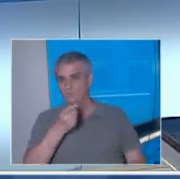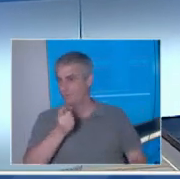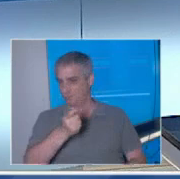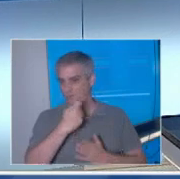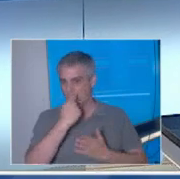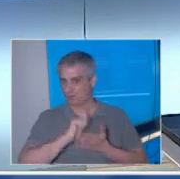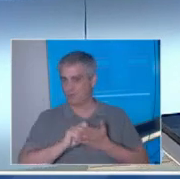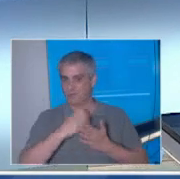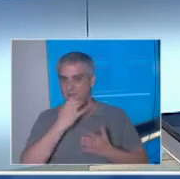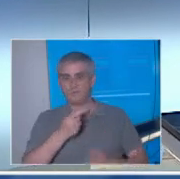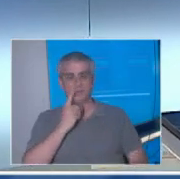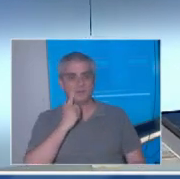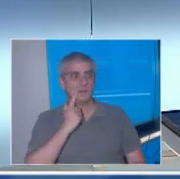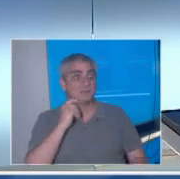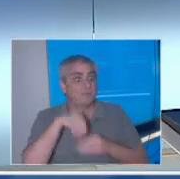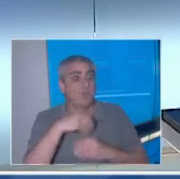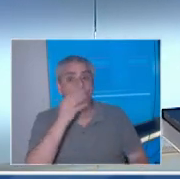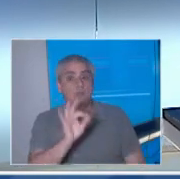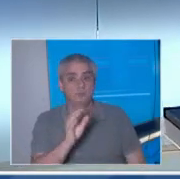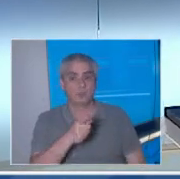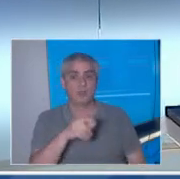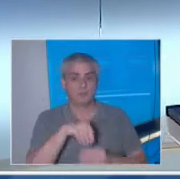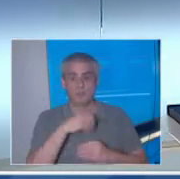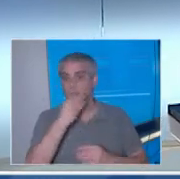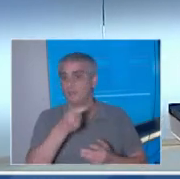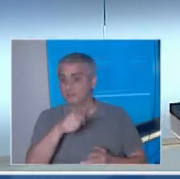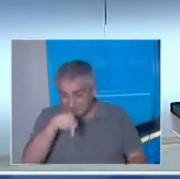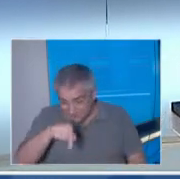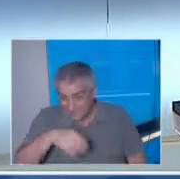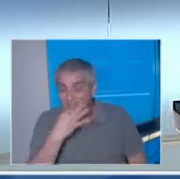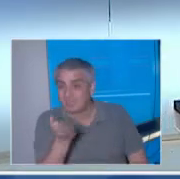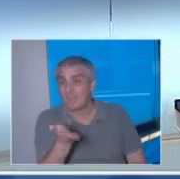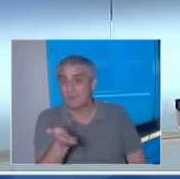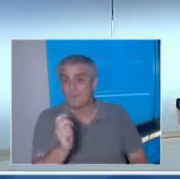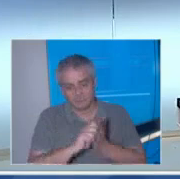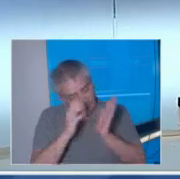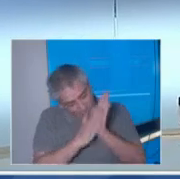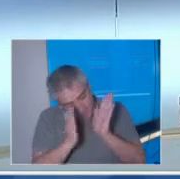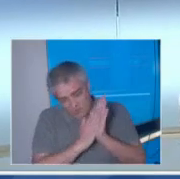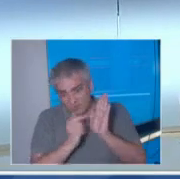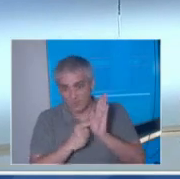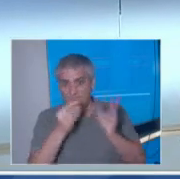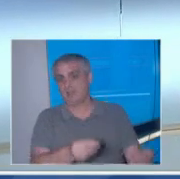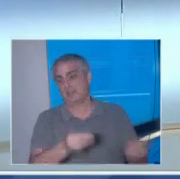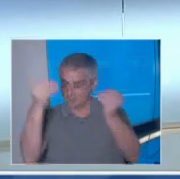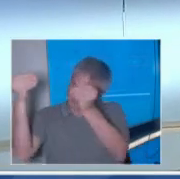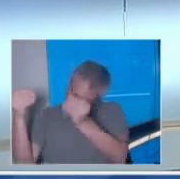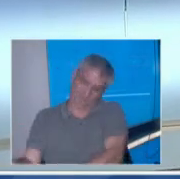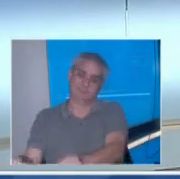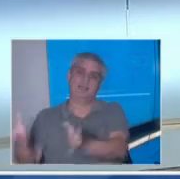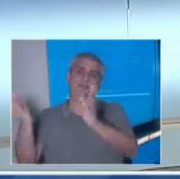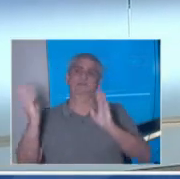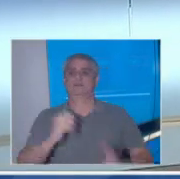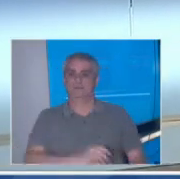נאומים, משהו איזו. זה חלק מהנאום. זה חלק מהנאום. זה הנאום. זה הנאום. זה מה שכתוב בדף. כתוב בנאום. יש לי נאום, אבל